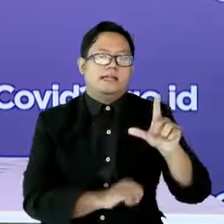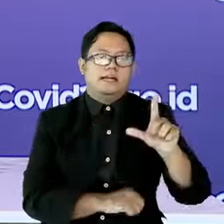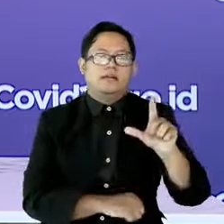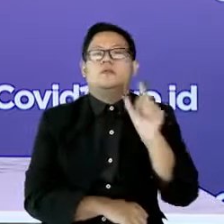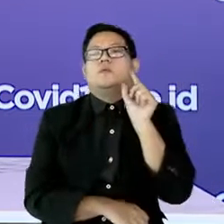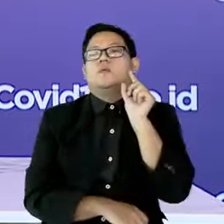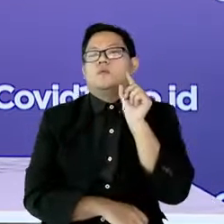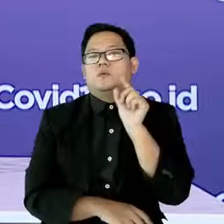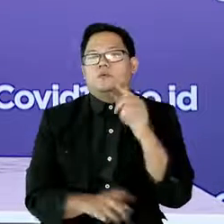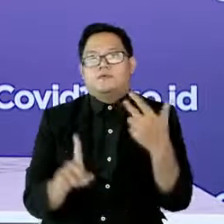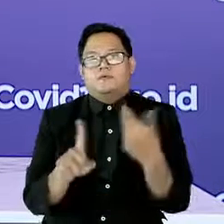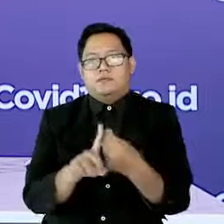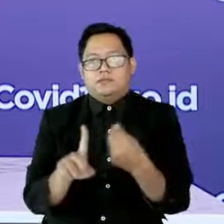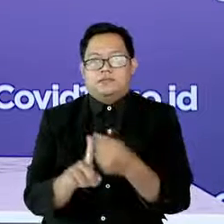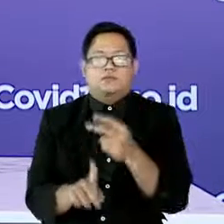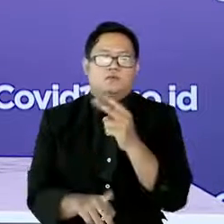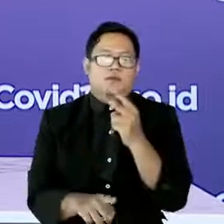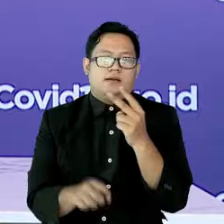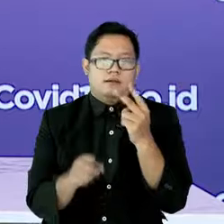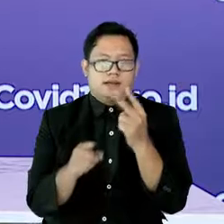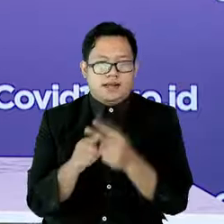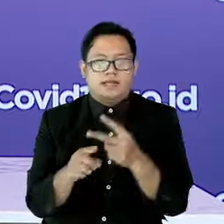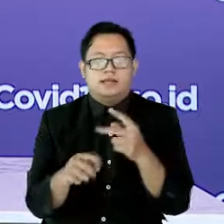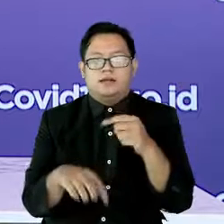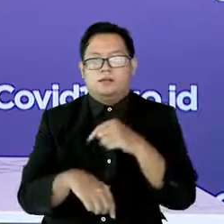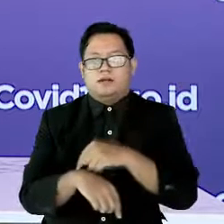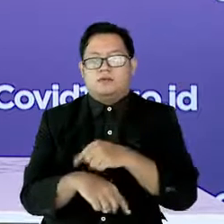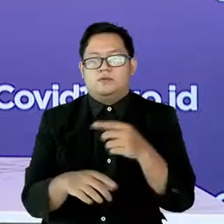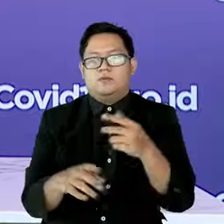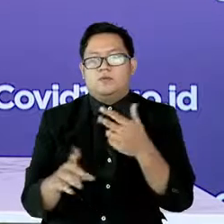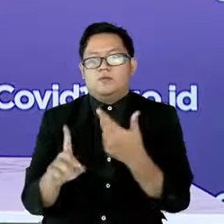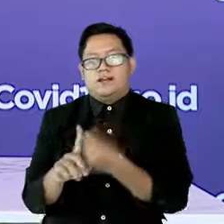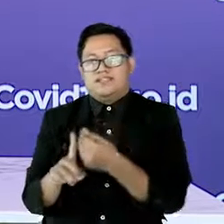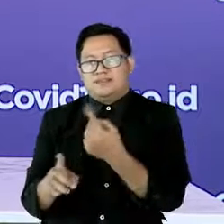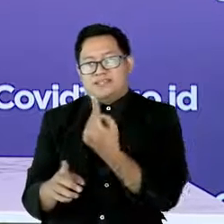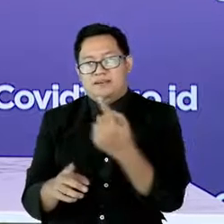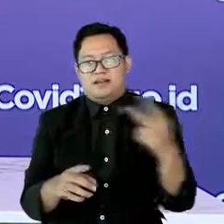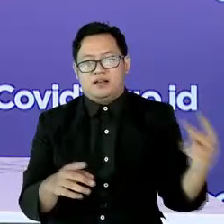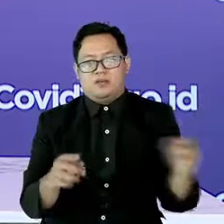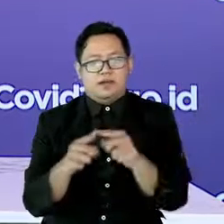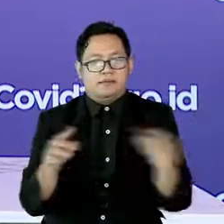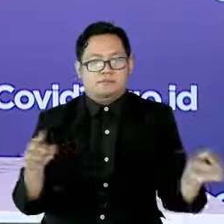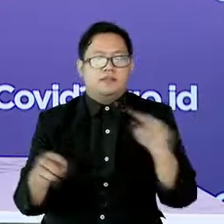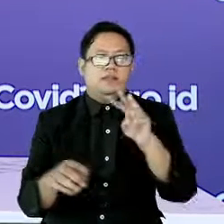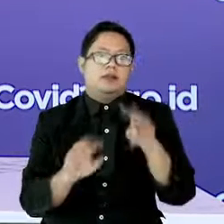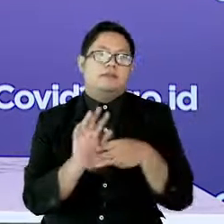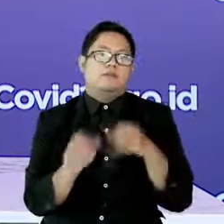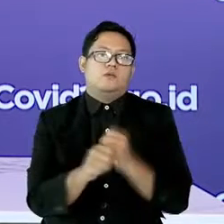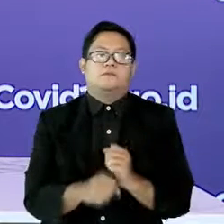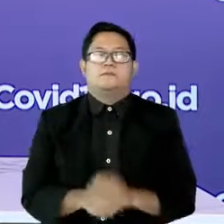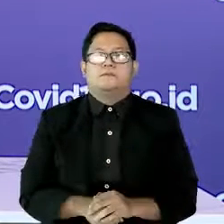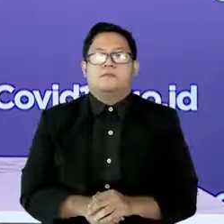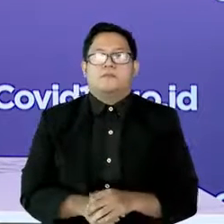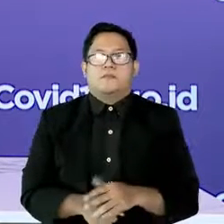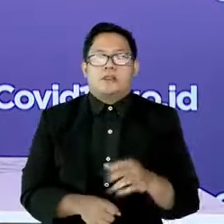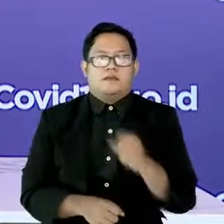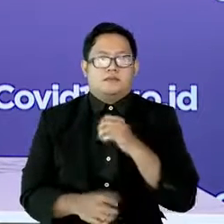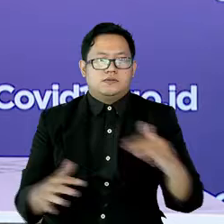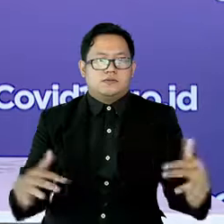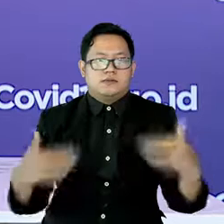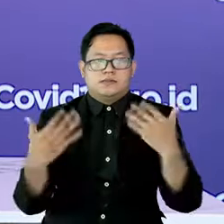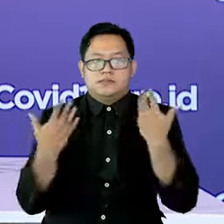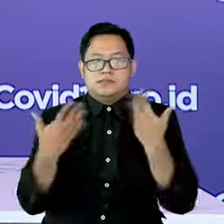dua kali penyuntikan dalam rentang waktu tiga minggu demikian konferensi pers pada hari ini